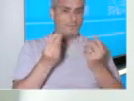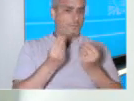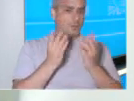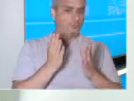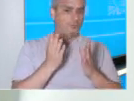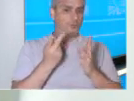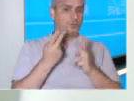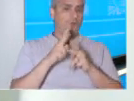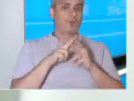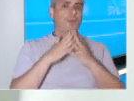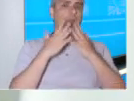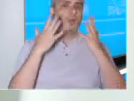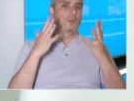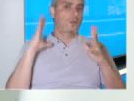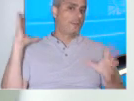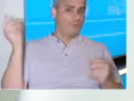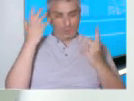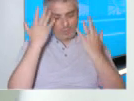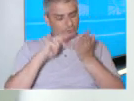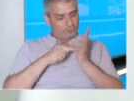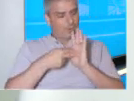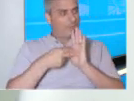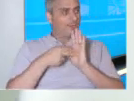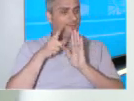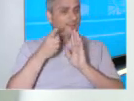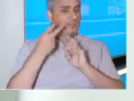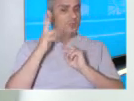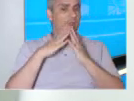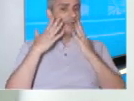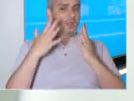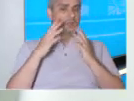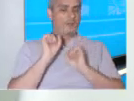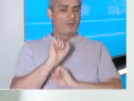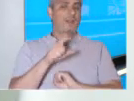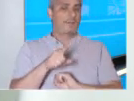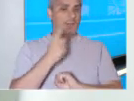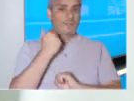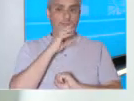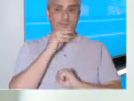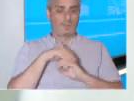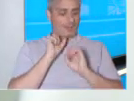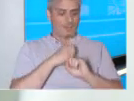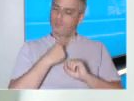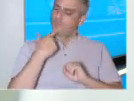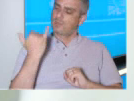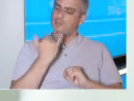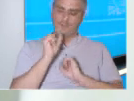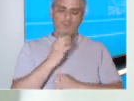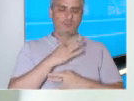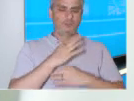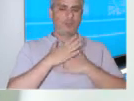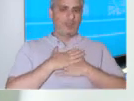יותר גדול מכל חישוב פוליטי. זה יותר גדול מהבייס. כשמדברים איתי על הבייס, אני אומר תמיד, הבייס